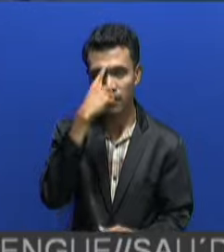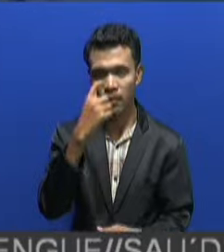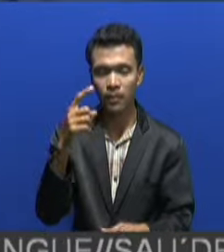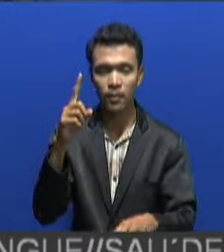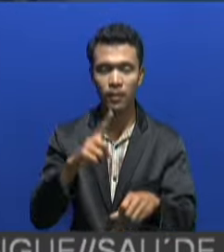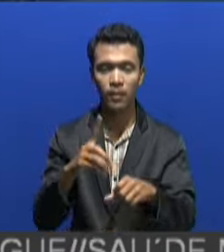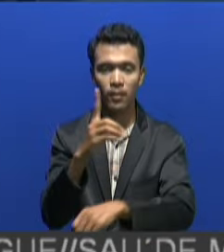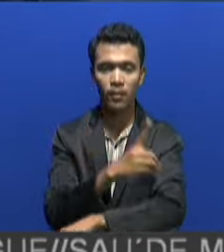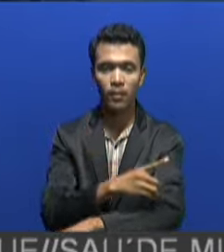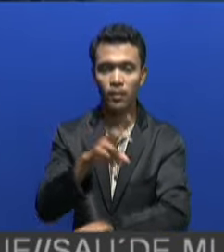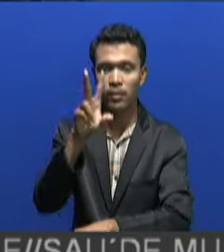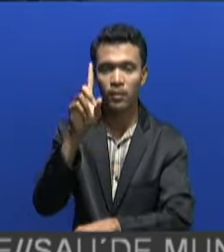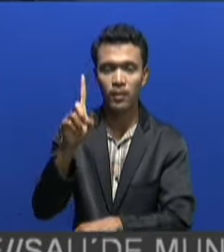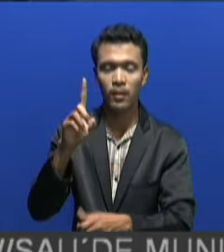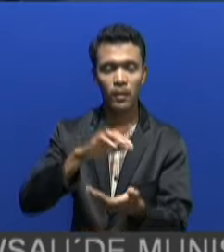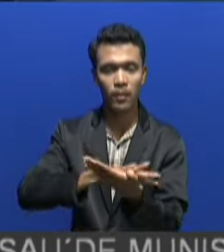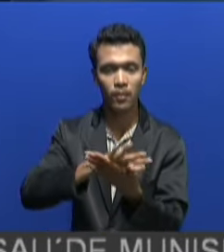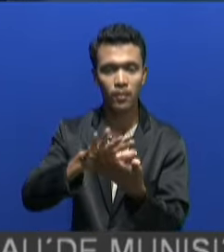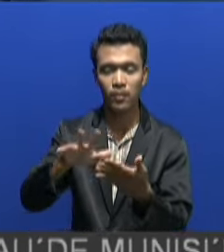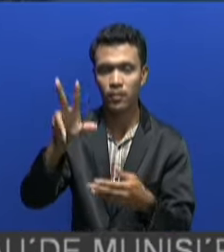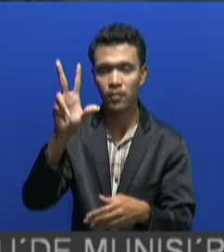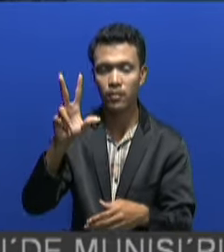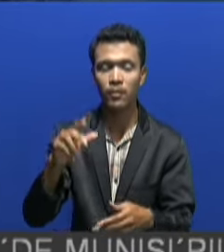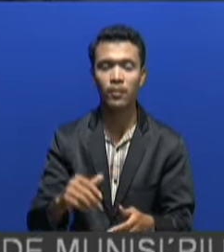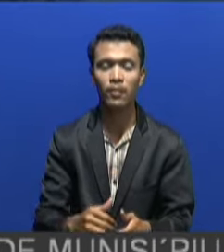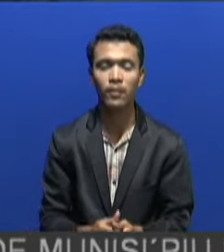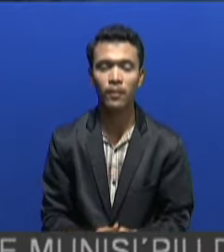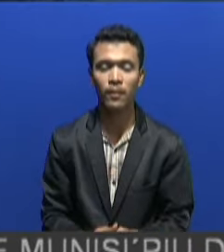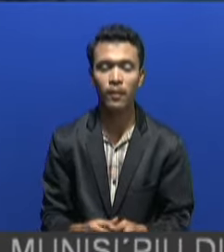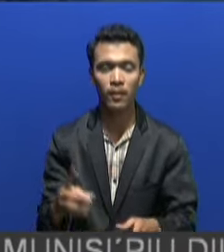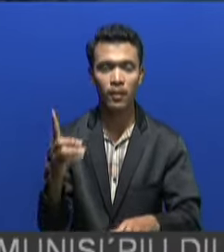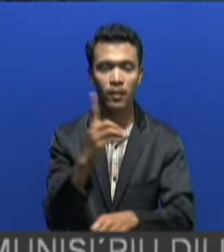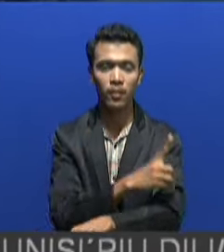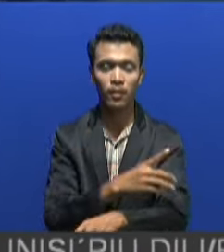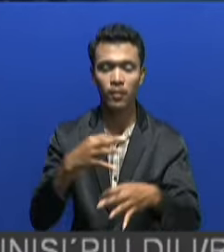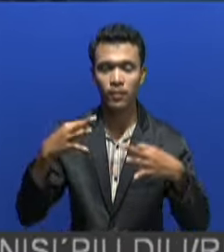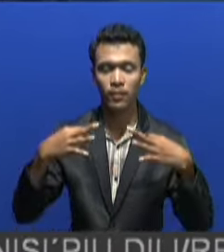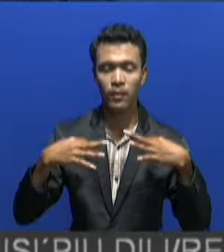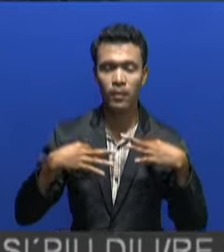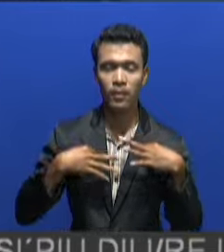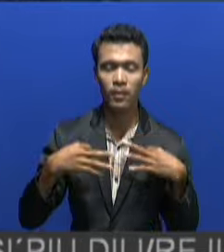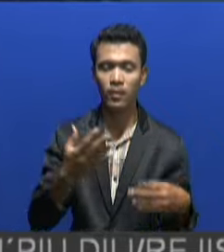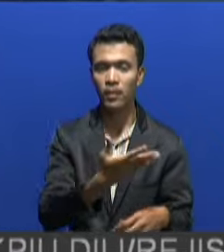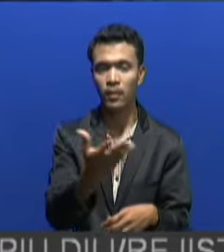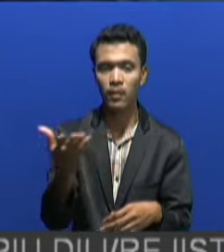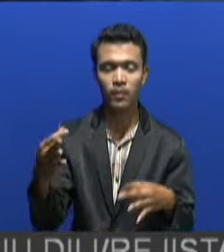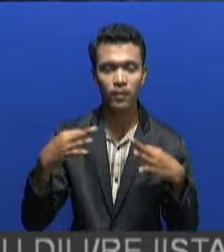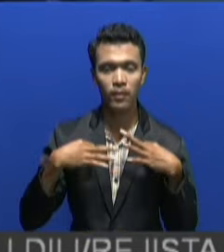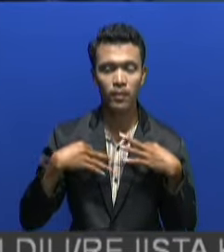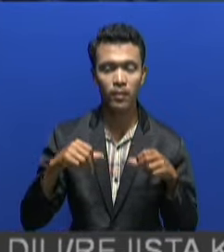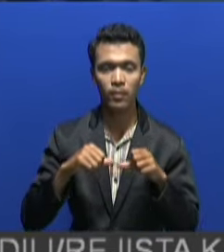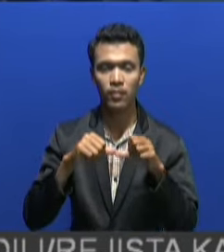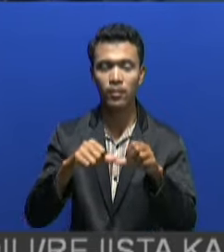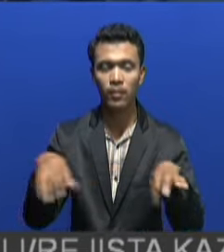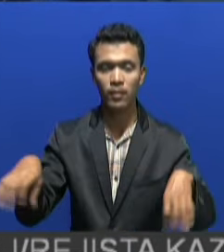halo retol gale. Ne ami tengki sai sedu. Durante feriado baloro mati bian ne imi feres kai imi kontinua imi aktif